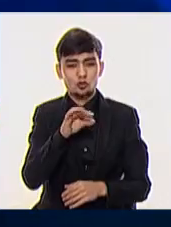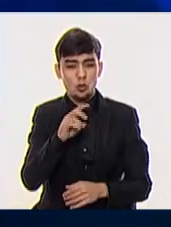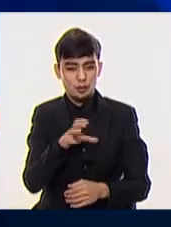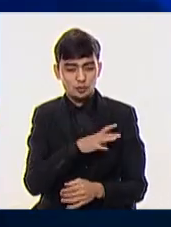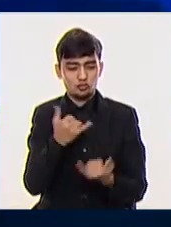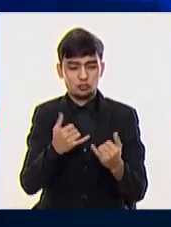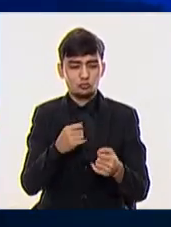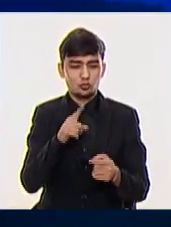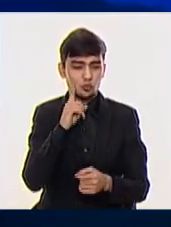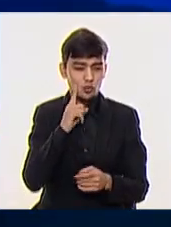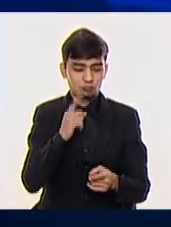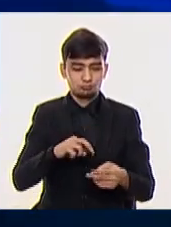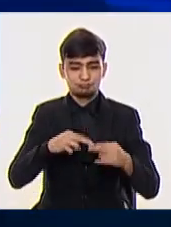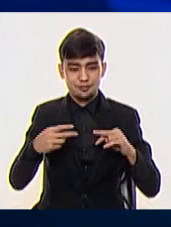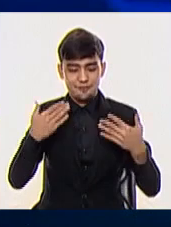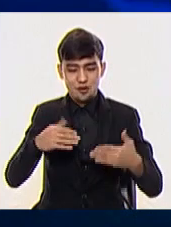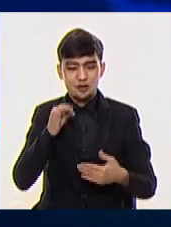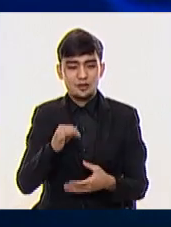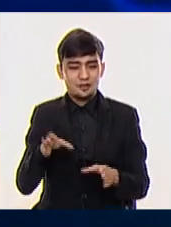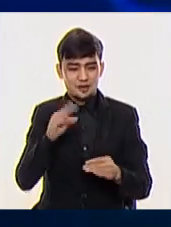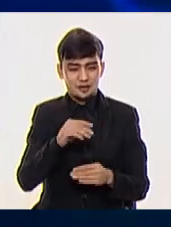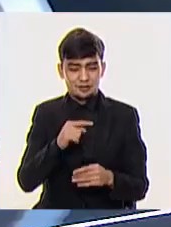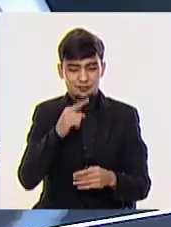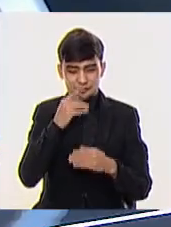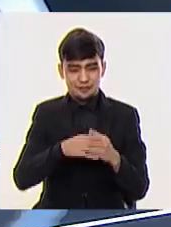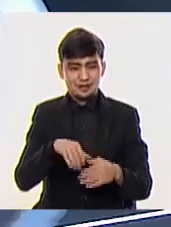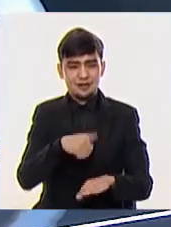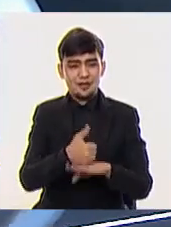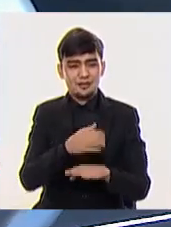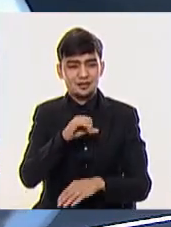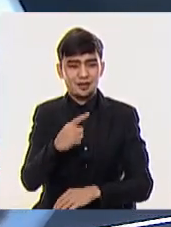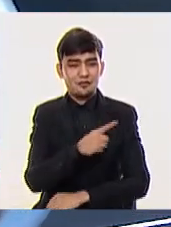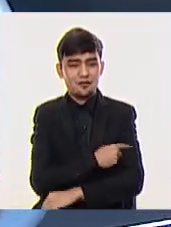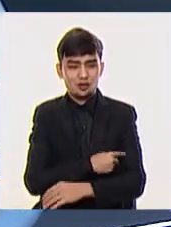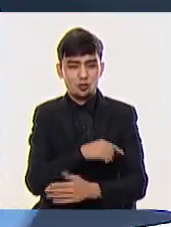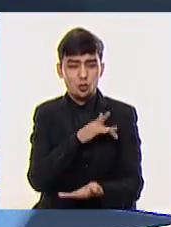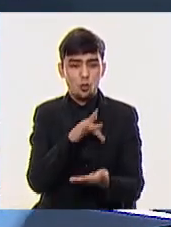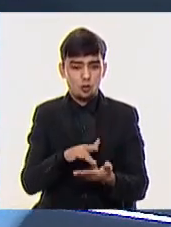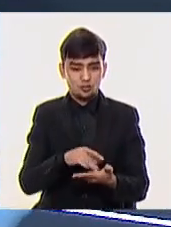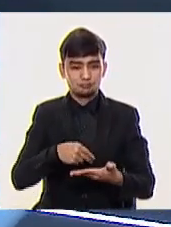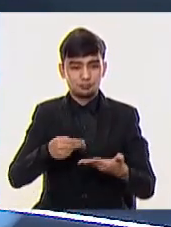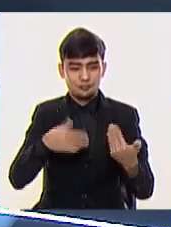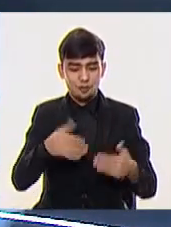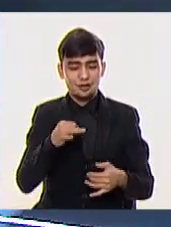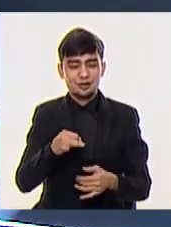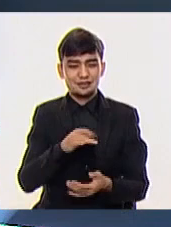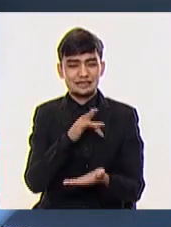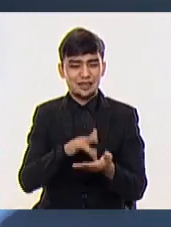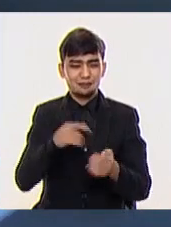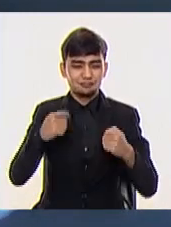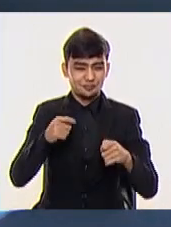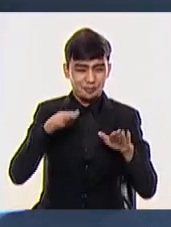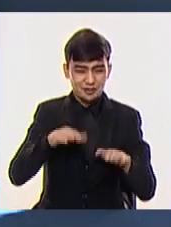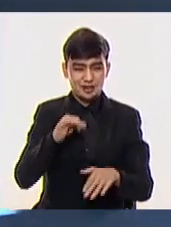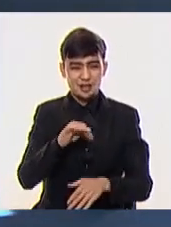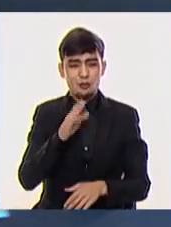в зеленую. Соответствующее постановление накануне подписал главный санитарный врач города. Теперь торгово-развлекательные центры